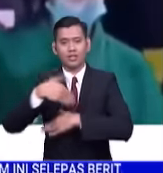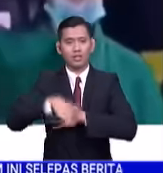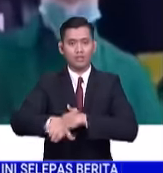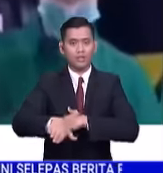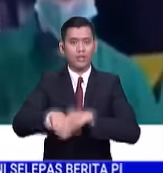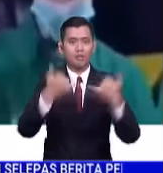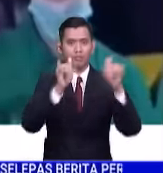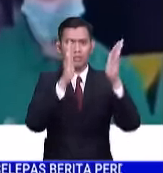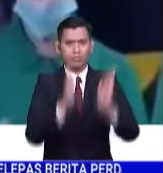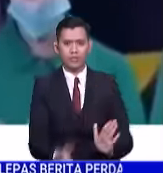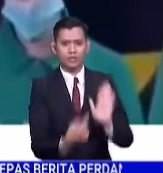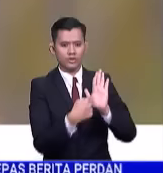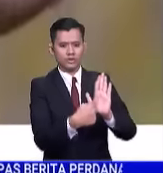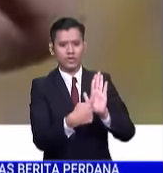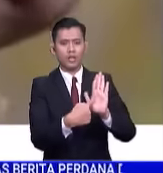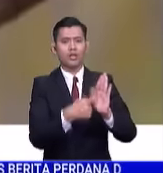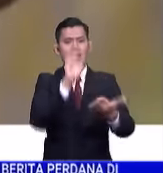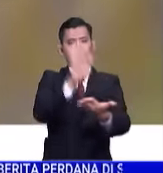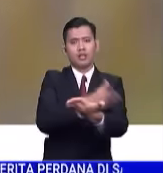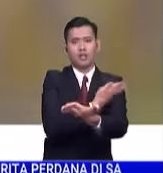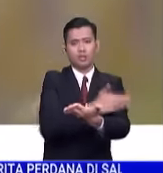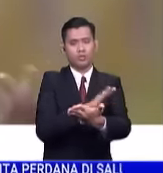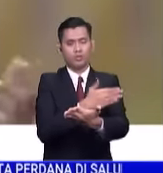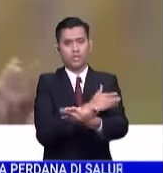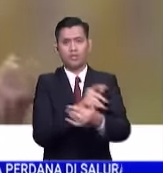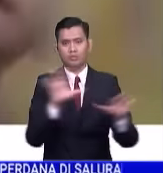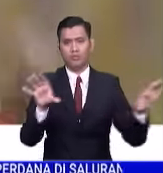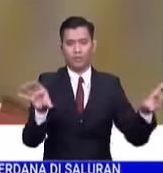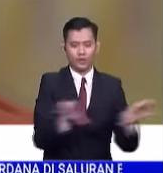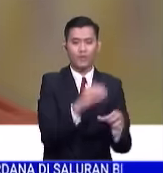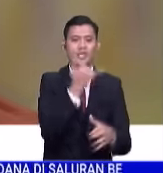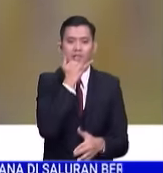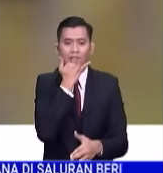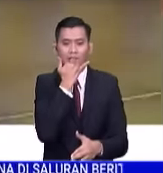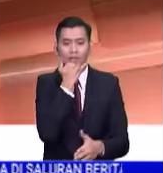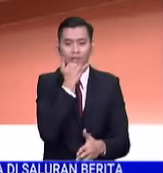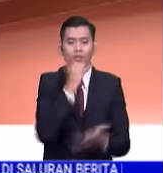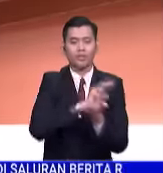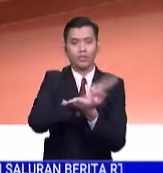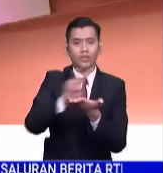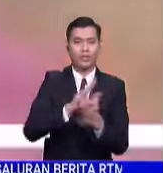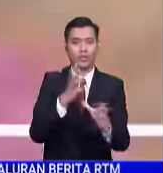menunjukkan isyarat bahawa lagu yang dimainkan adalah salah. Video telah mendapat